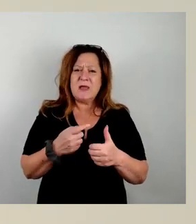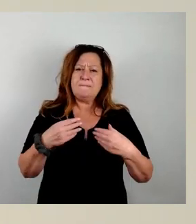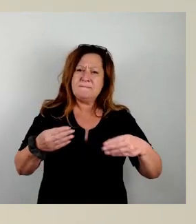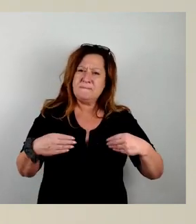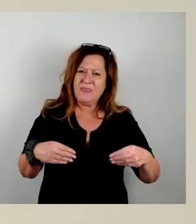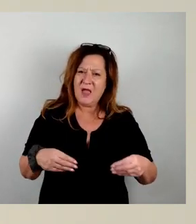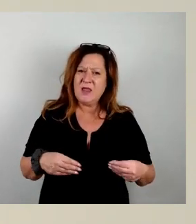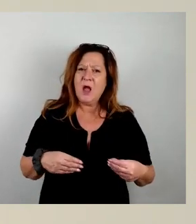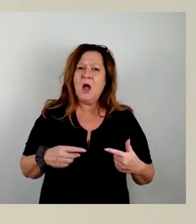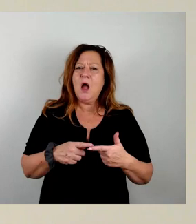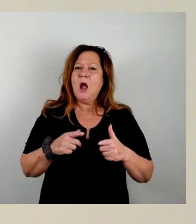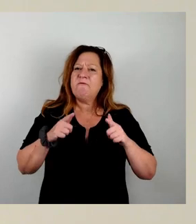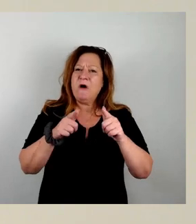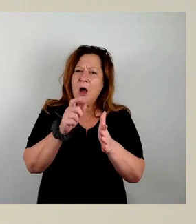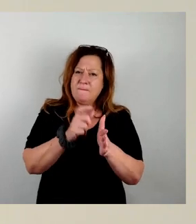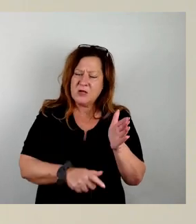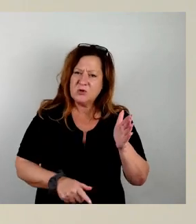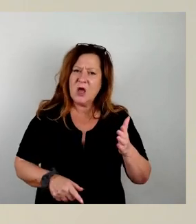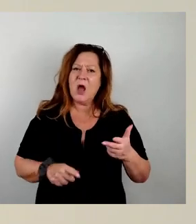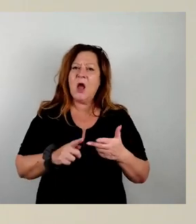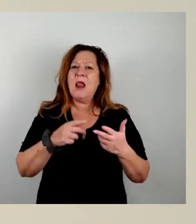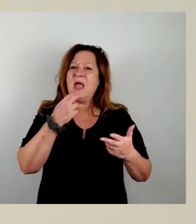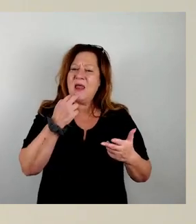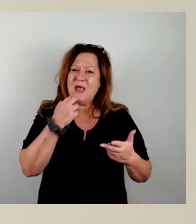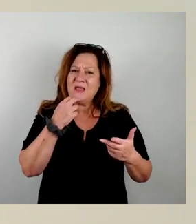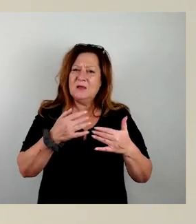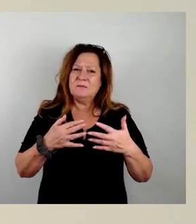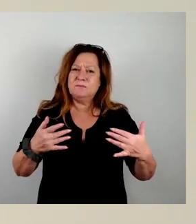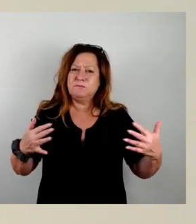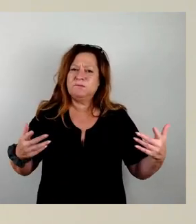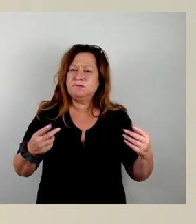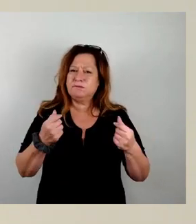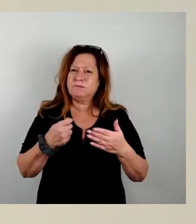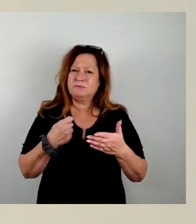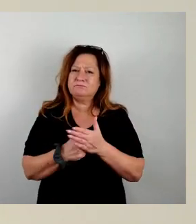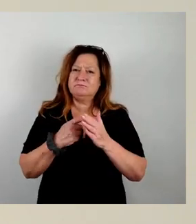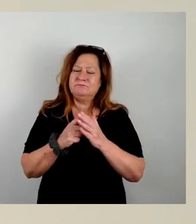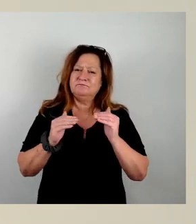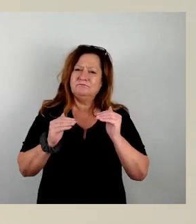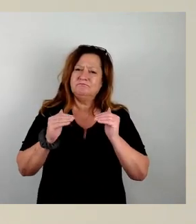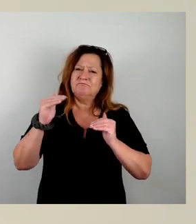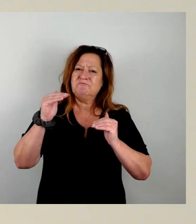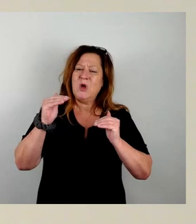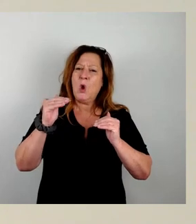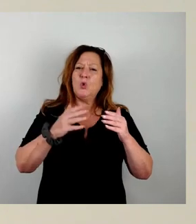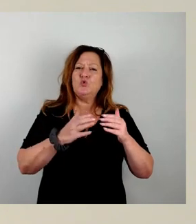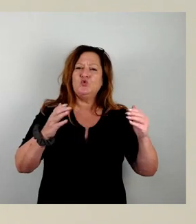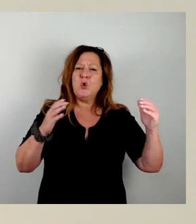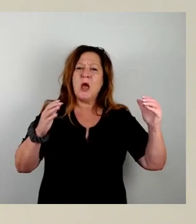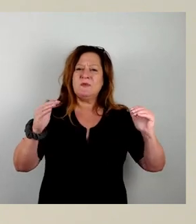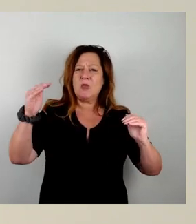für Fahrpersonal, für Energie und so weiter, die steigen eben schneller als die Dynamisierung, beispielsweise seinerzeit